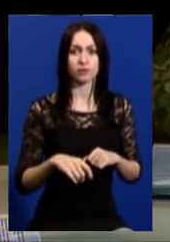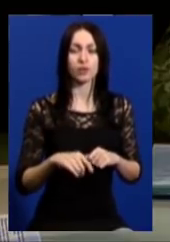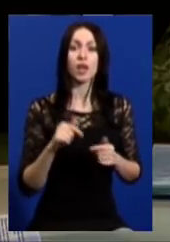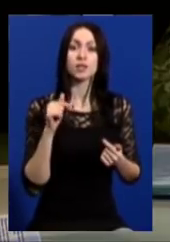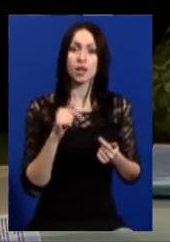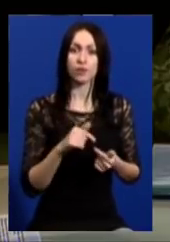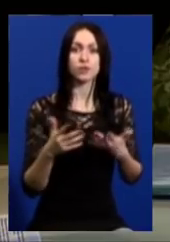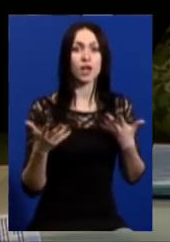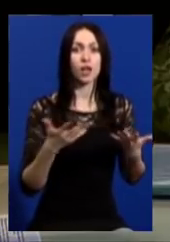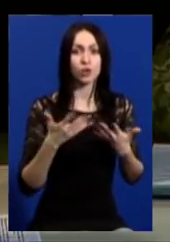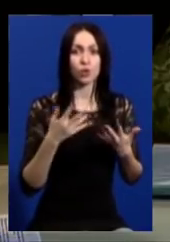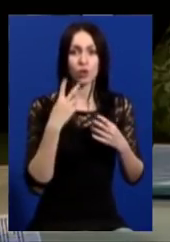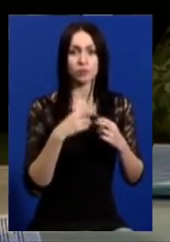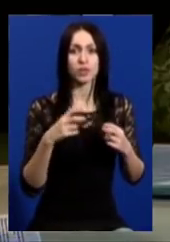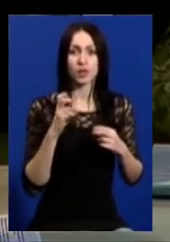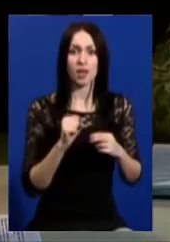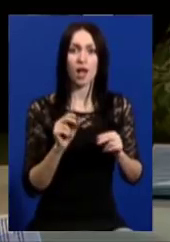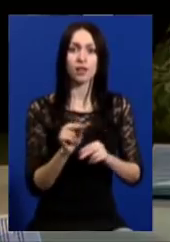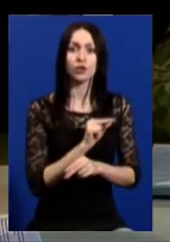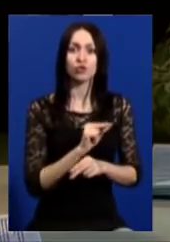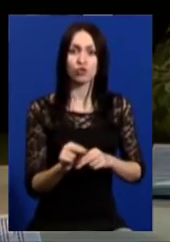відповідно, котрі слідують на лікування